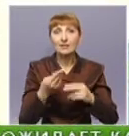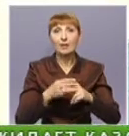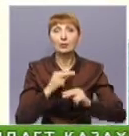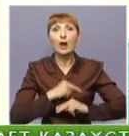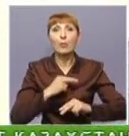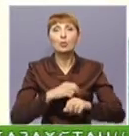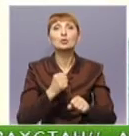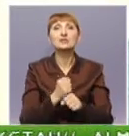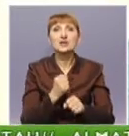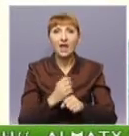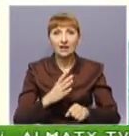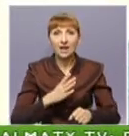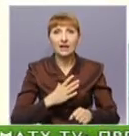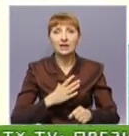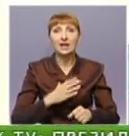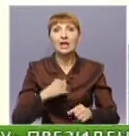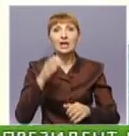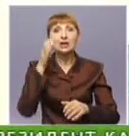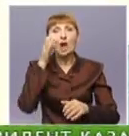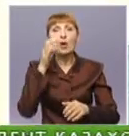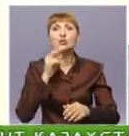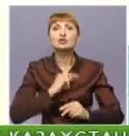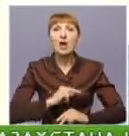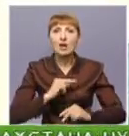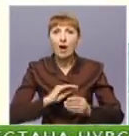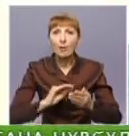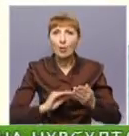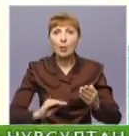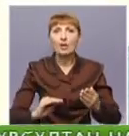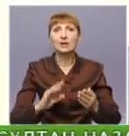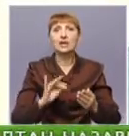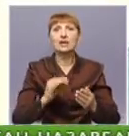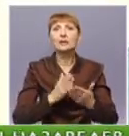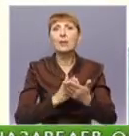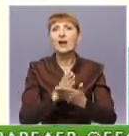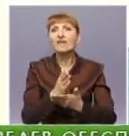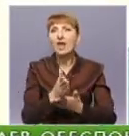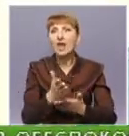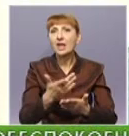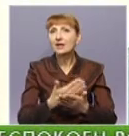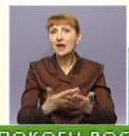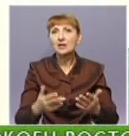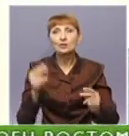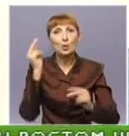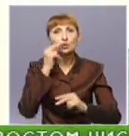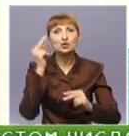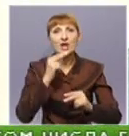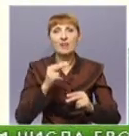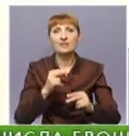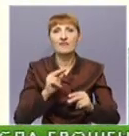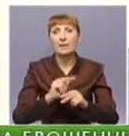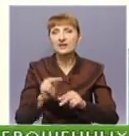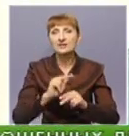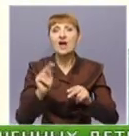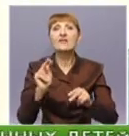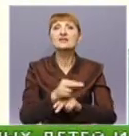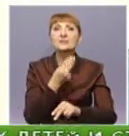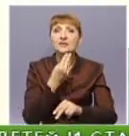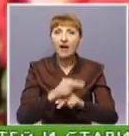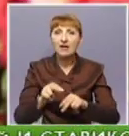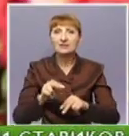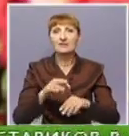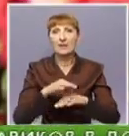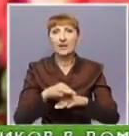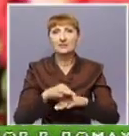работу делали, и научная работа есть, и направление учебного процесса, воспитательного